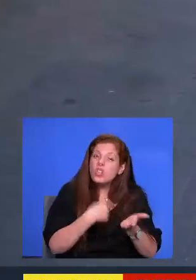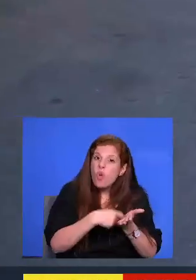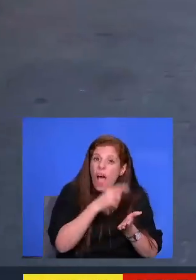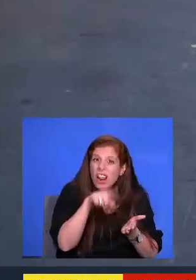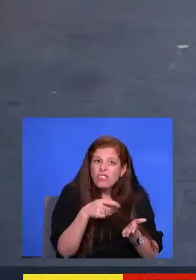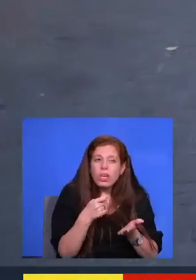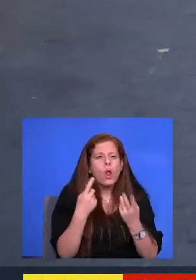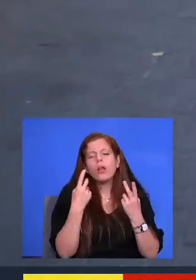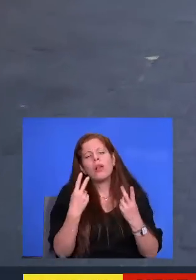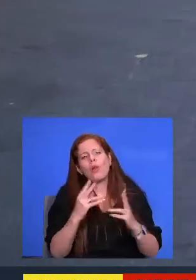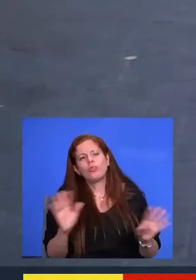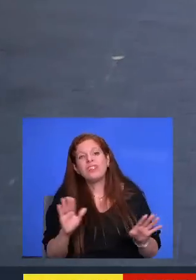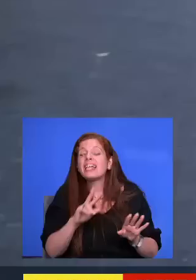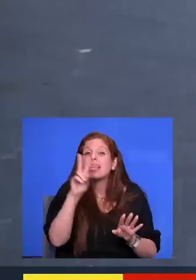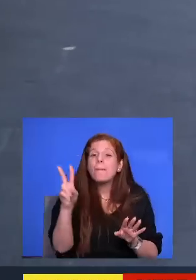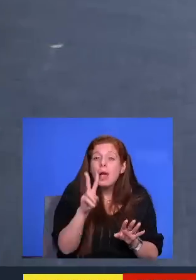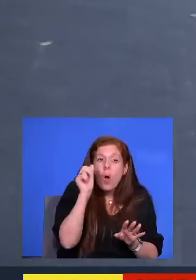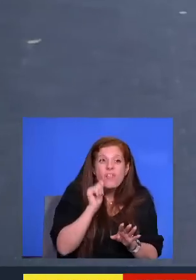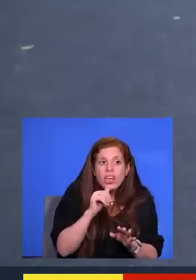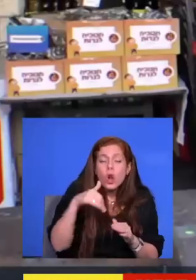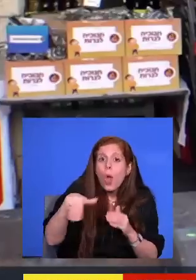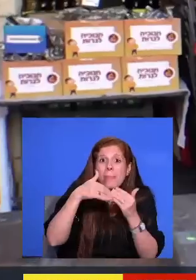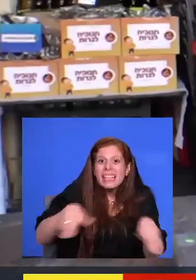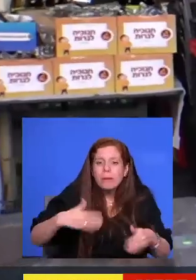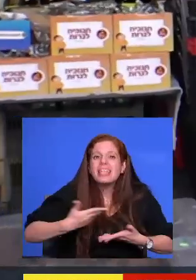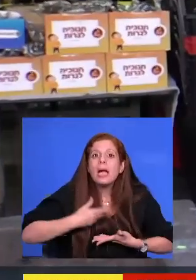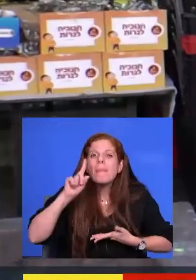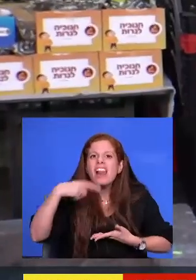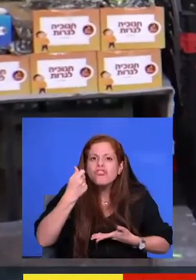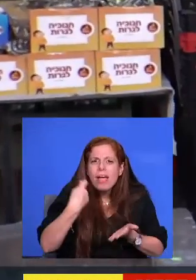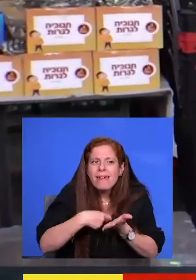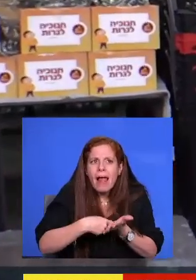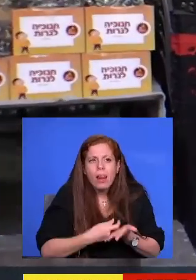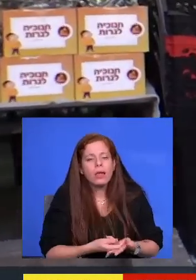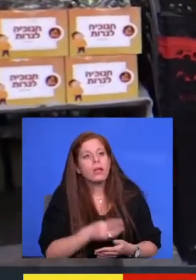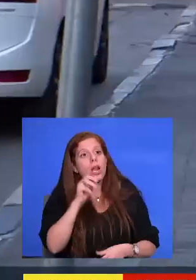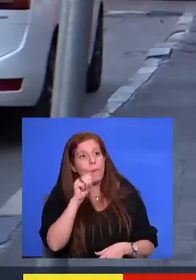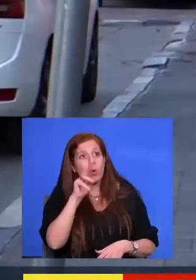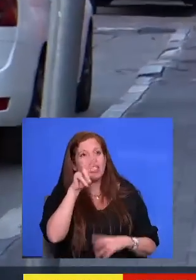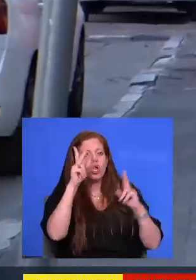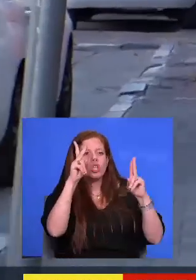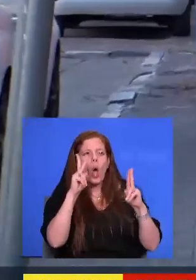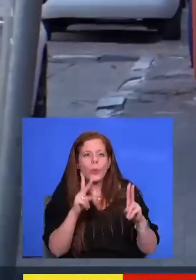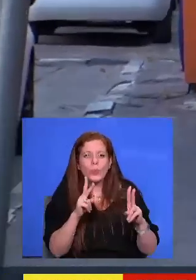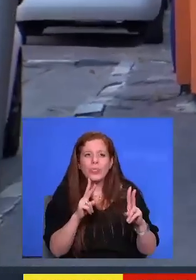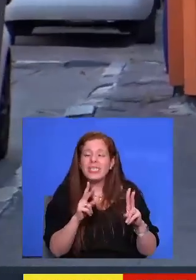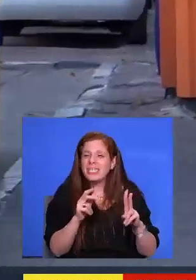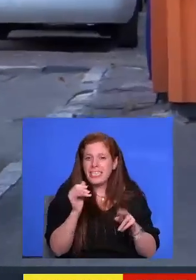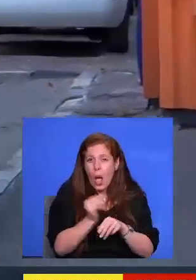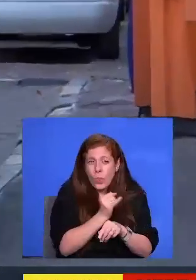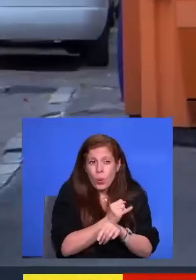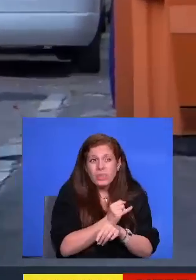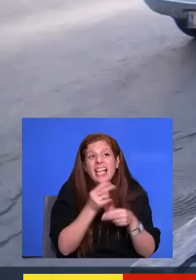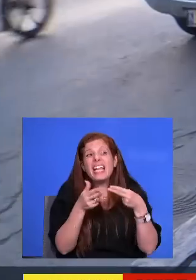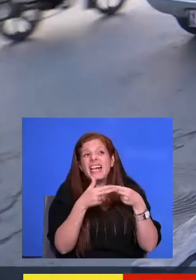הנה, כחול לבן, לא בנכים. לא בנכים, אתה תקבל 1,000 שקל. למוטי יש חנות ירקות ליד ביטן מפעל הפיס שנמצא